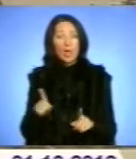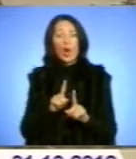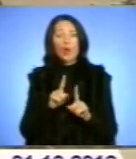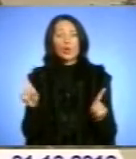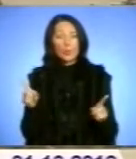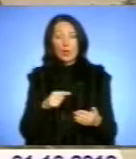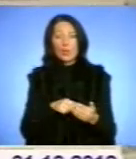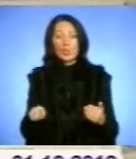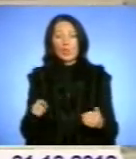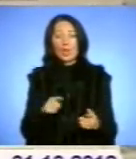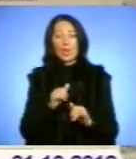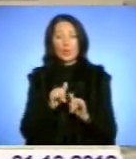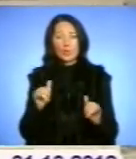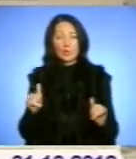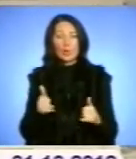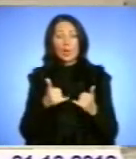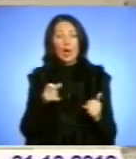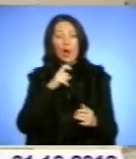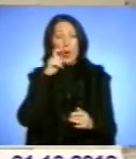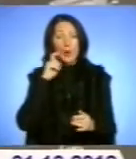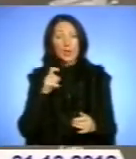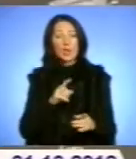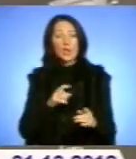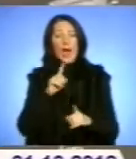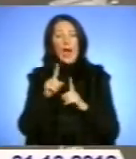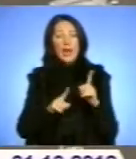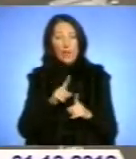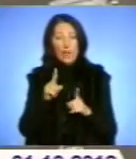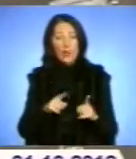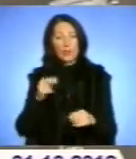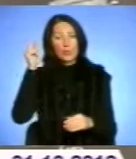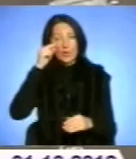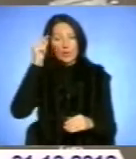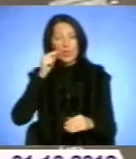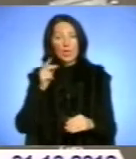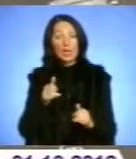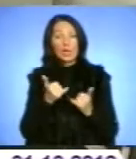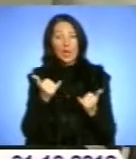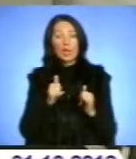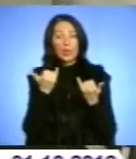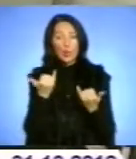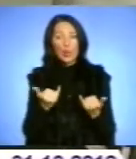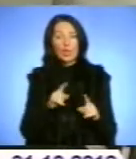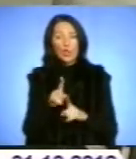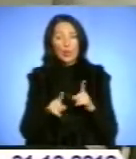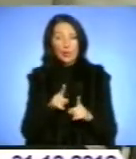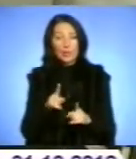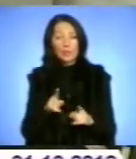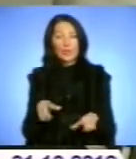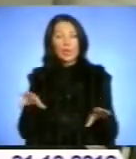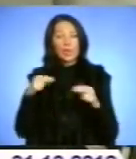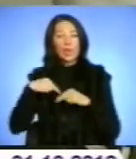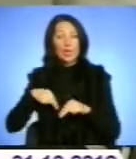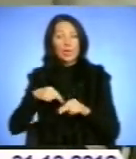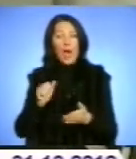соціально-економічного розвитку України та необхідність їх вивчення сьогодні для сучасного ефективного реформування країни. Сотрудничество с архивной службой даст